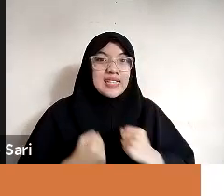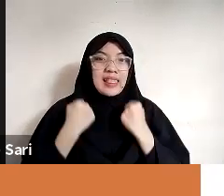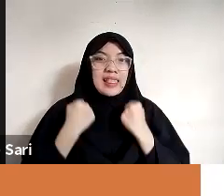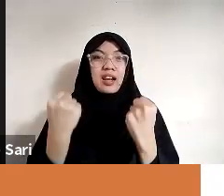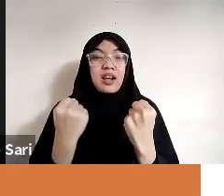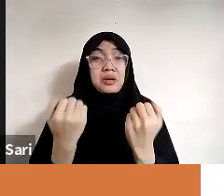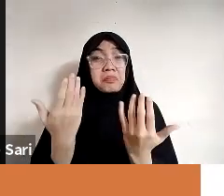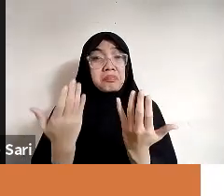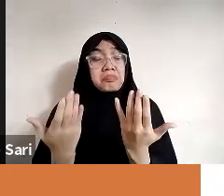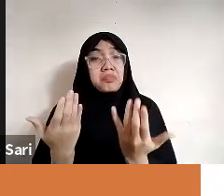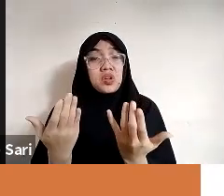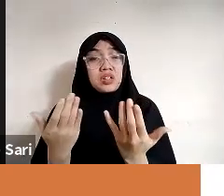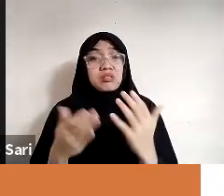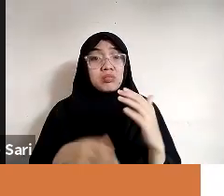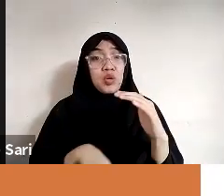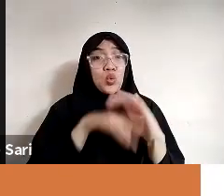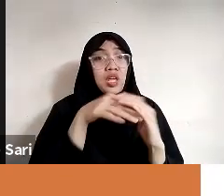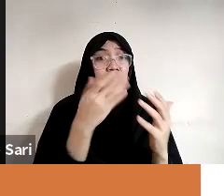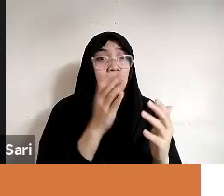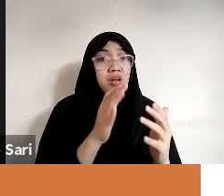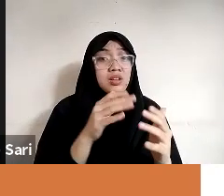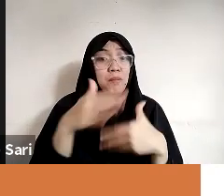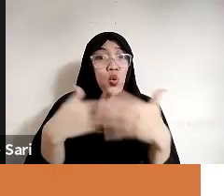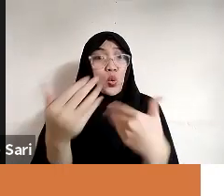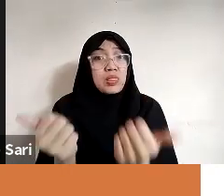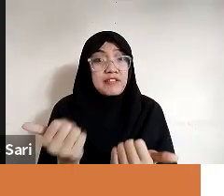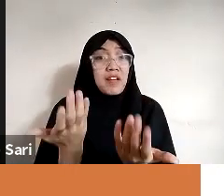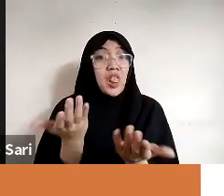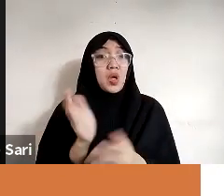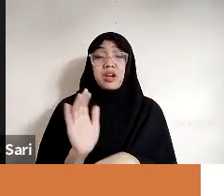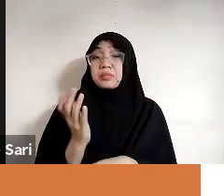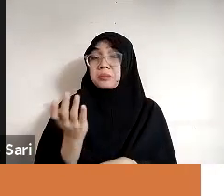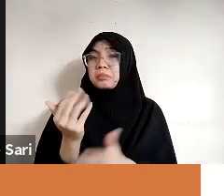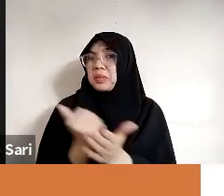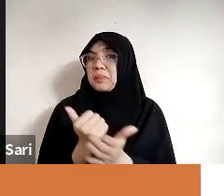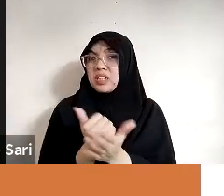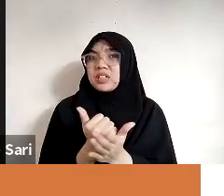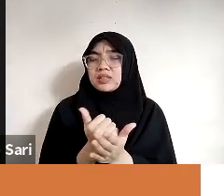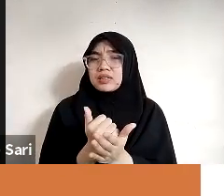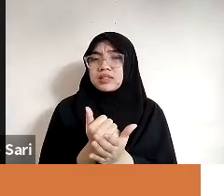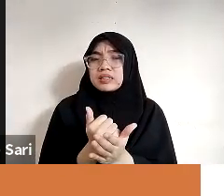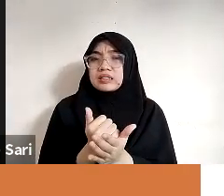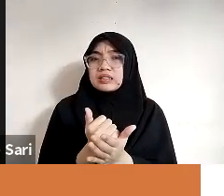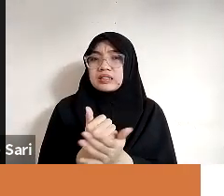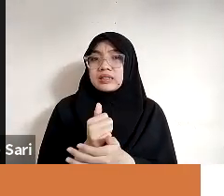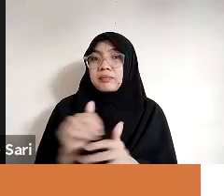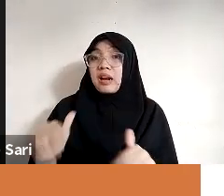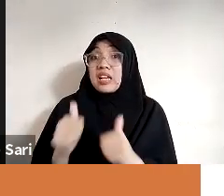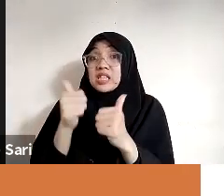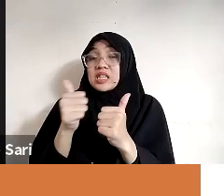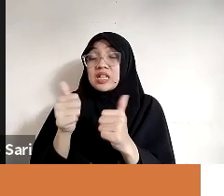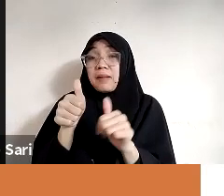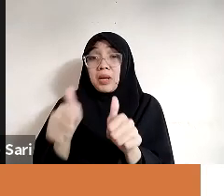memenuhi protokol kesehatan dan produktif, itu apakah benar-benar akan berhasil dengan baik.